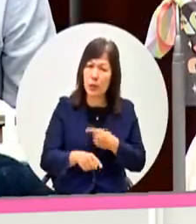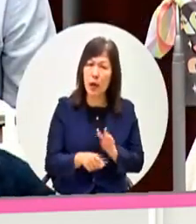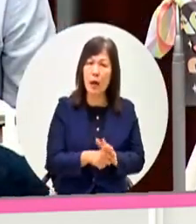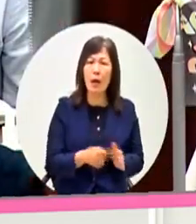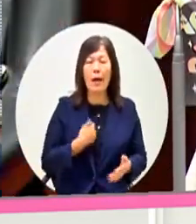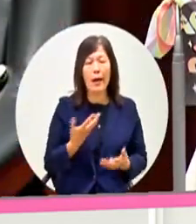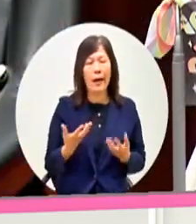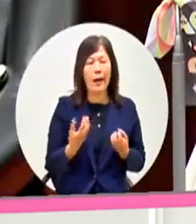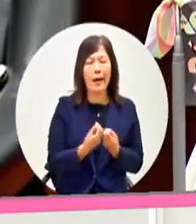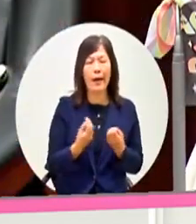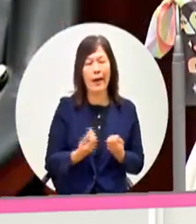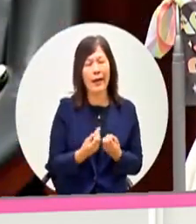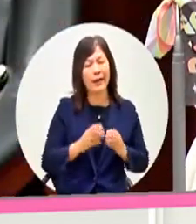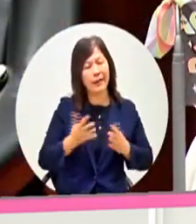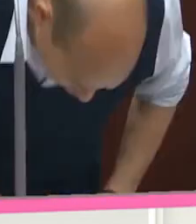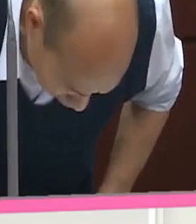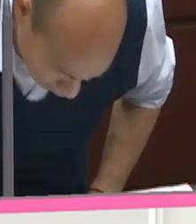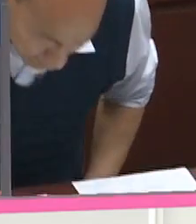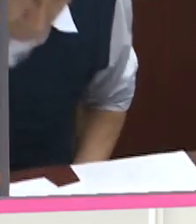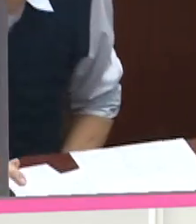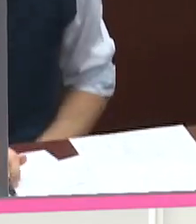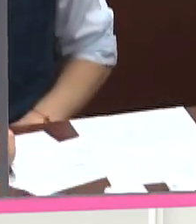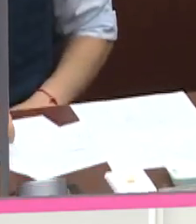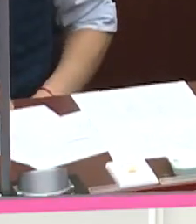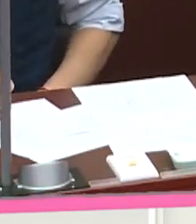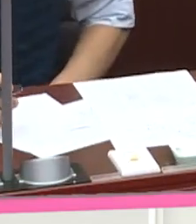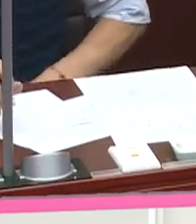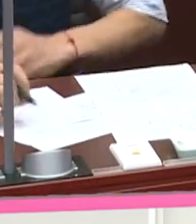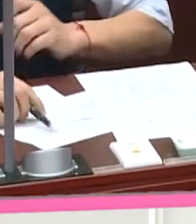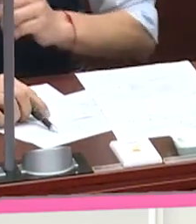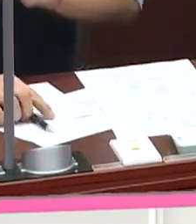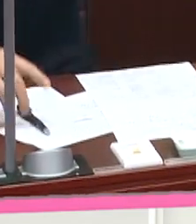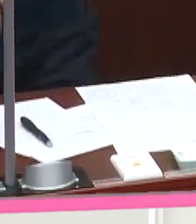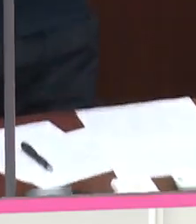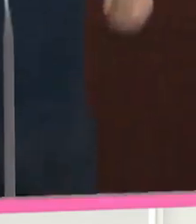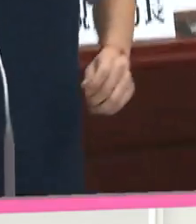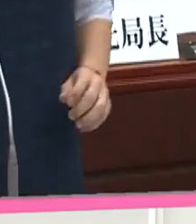红。但是我要讲，我们就事论事了哈。在